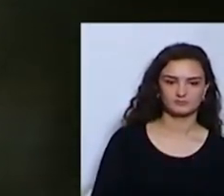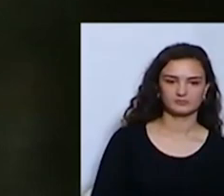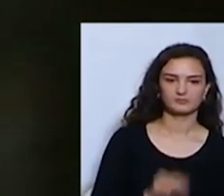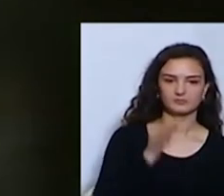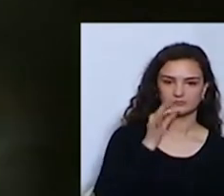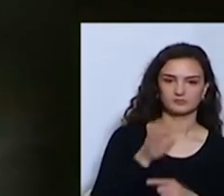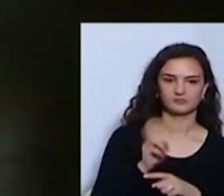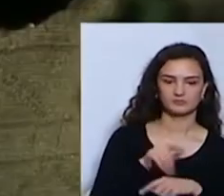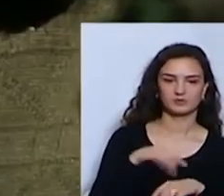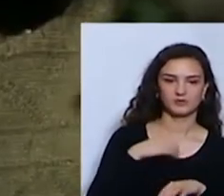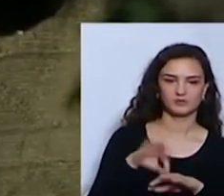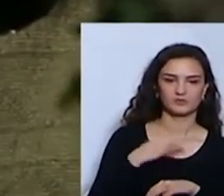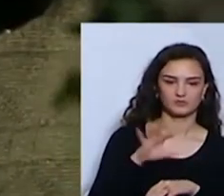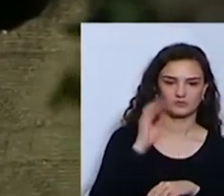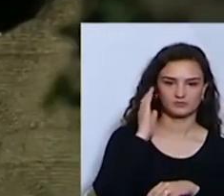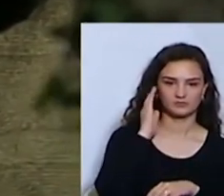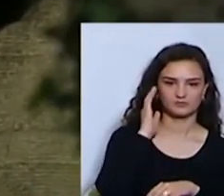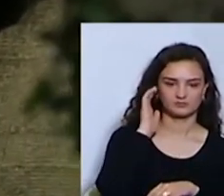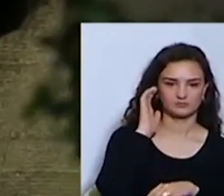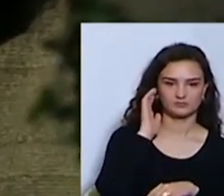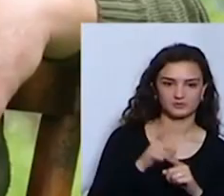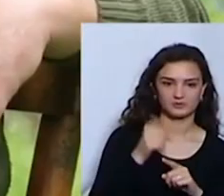მერე აქ მოვედი და აქ გათხოვდი.